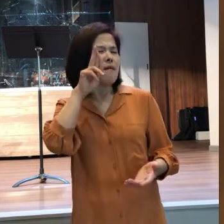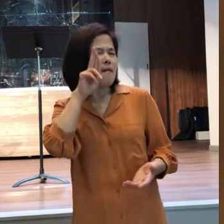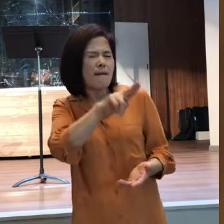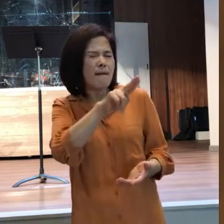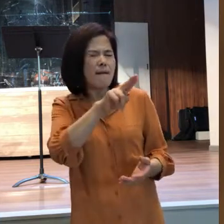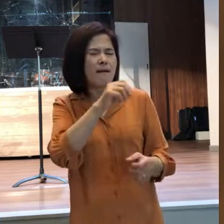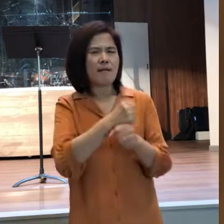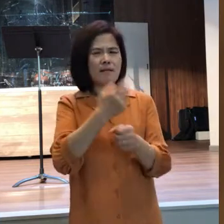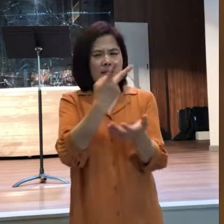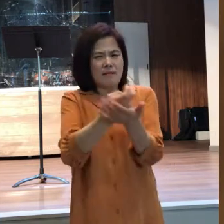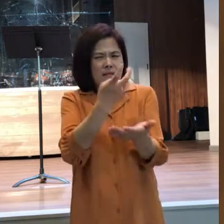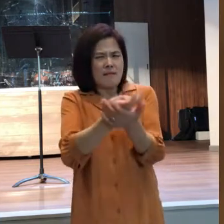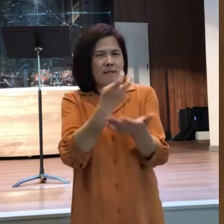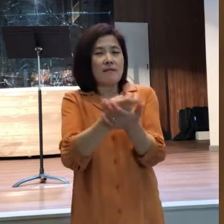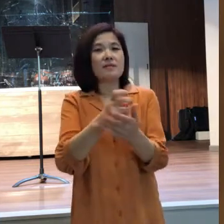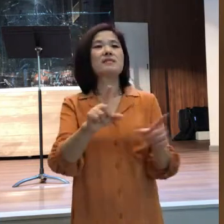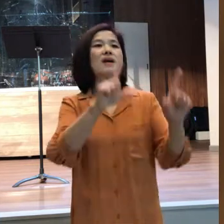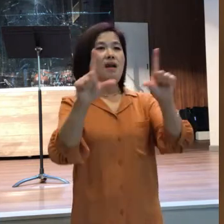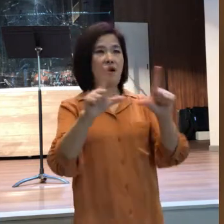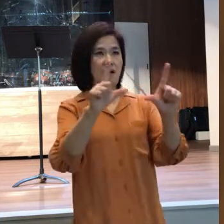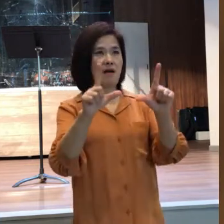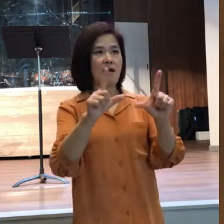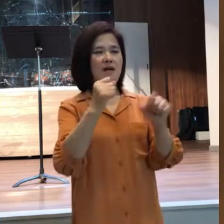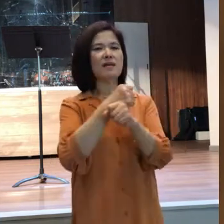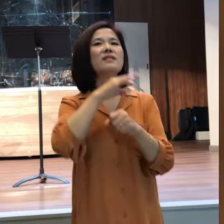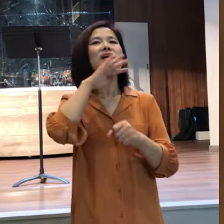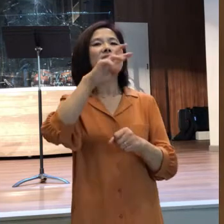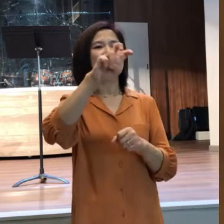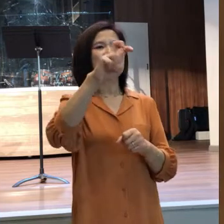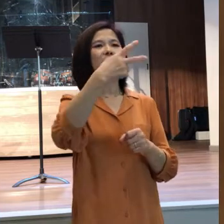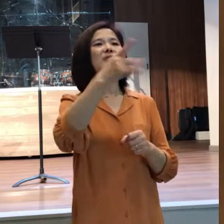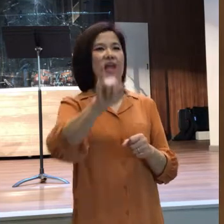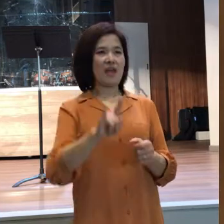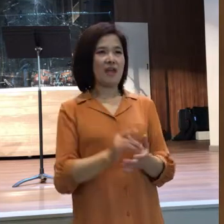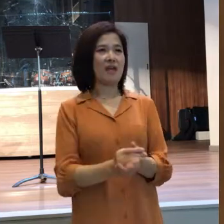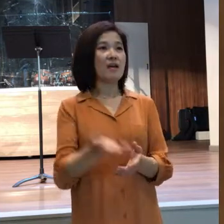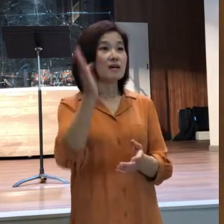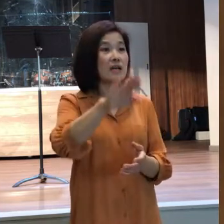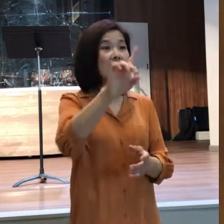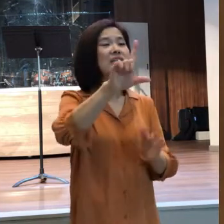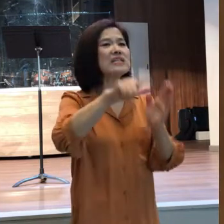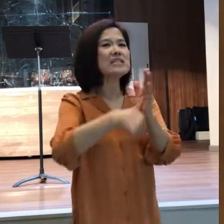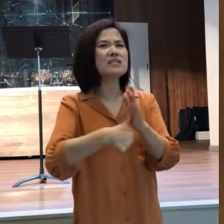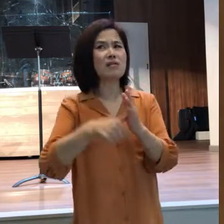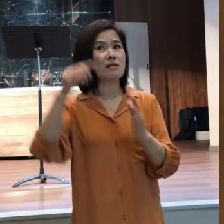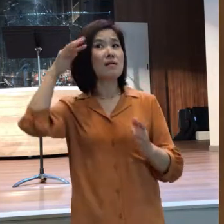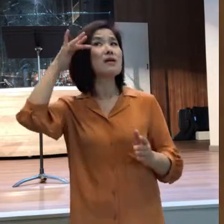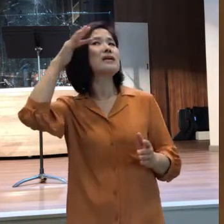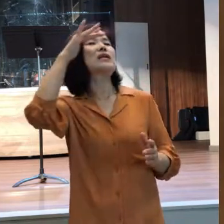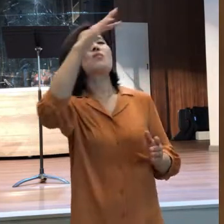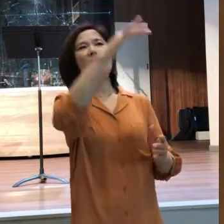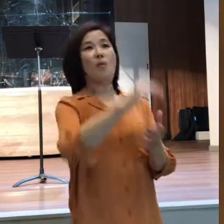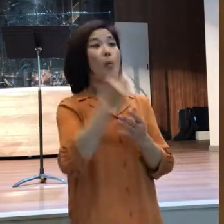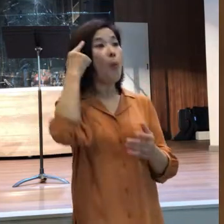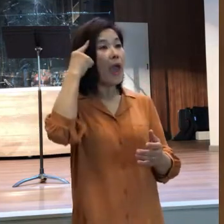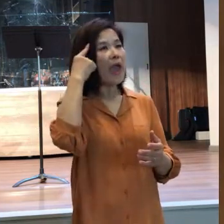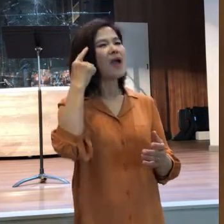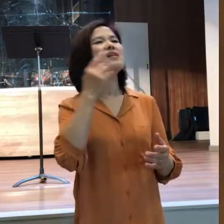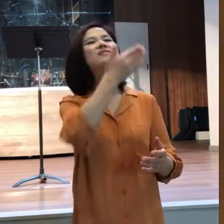처절하리만큼 몸부림치며 살았던 때가 20대였습니다. 하지만 그 시절이 그립습니다.